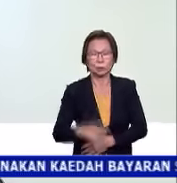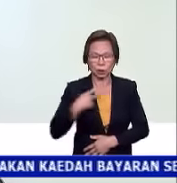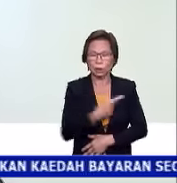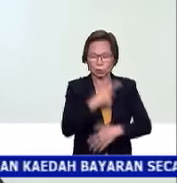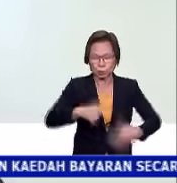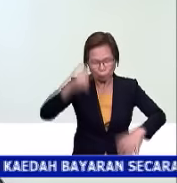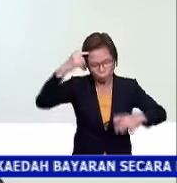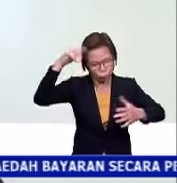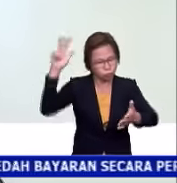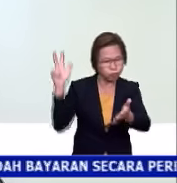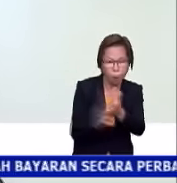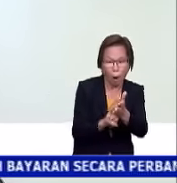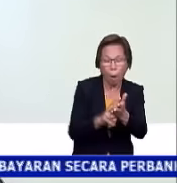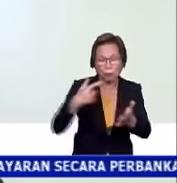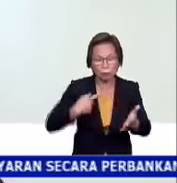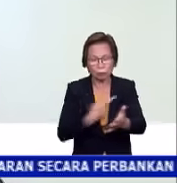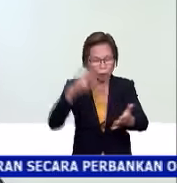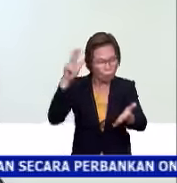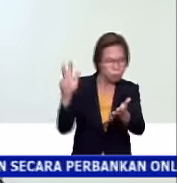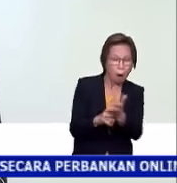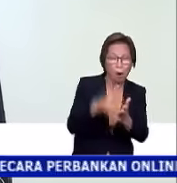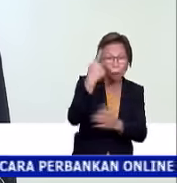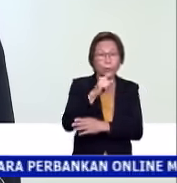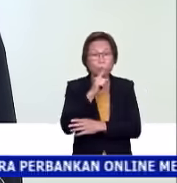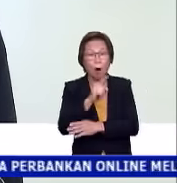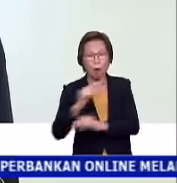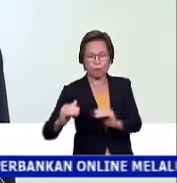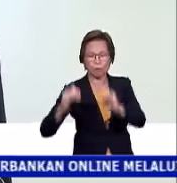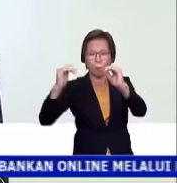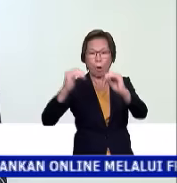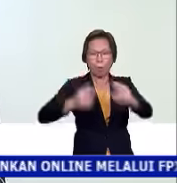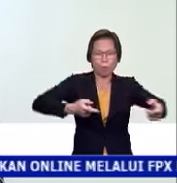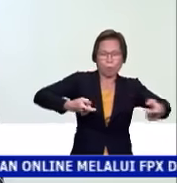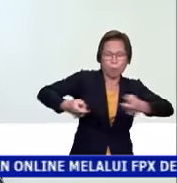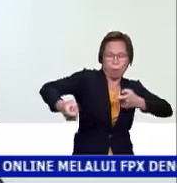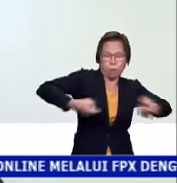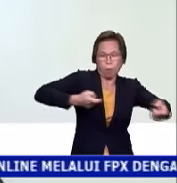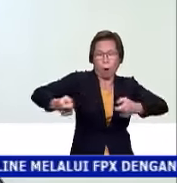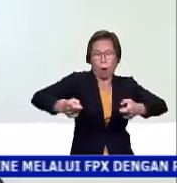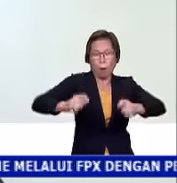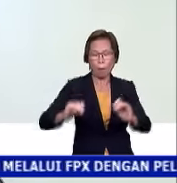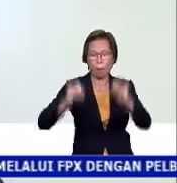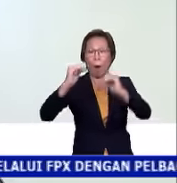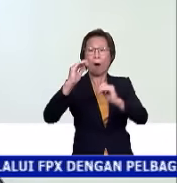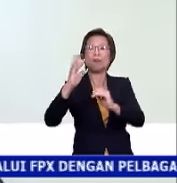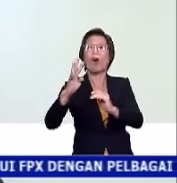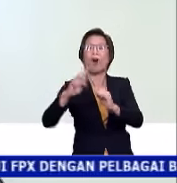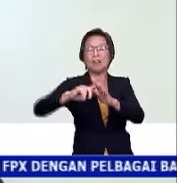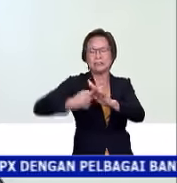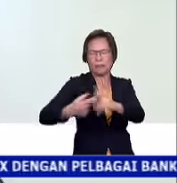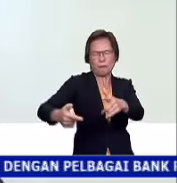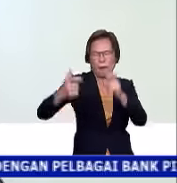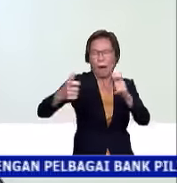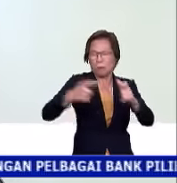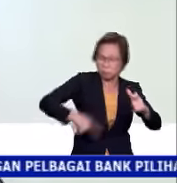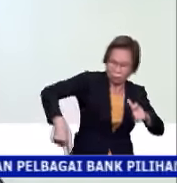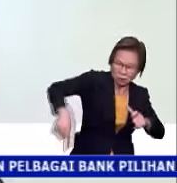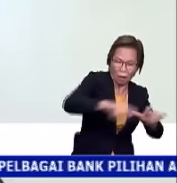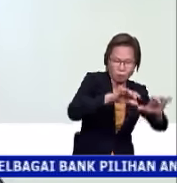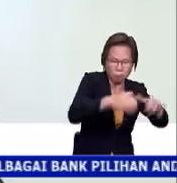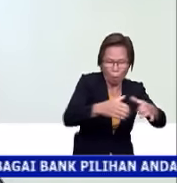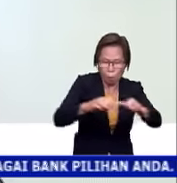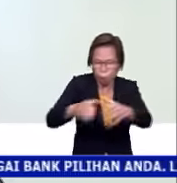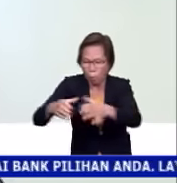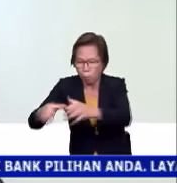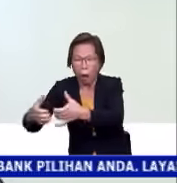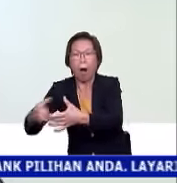buat keputusan untuk memastikan bahawa fasa kawalan wabak ini digerakkan secepat mungkin di kalangan kluster-kluster